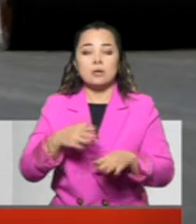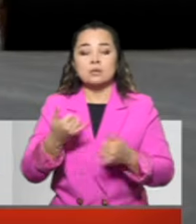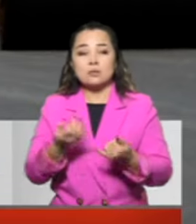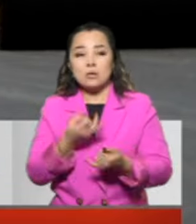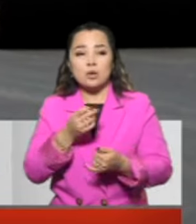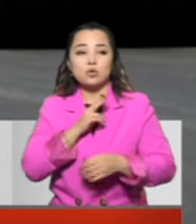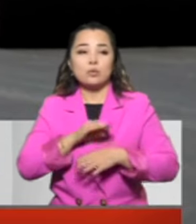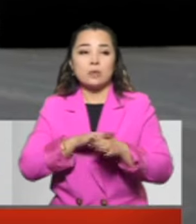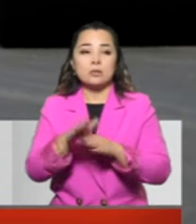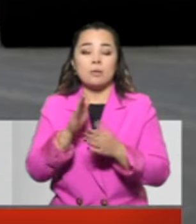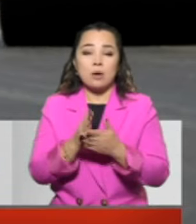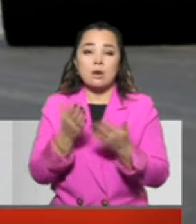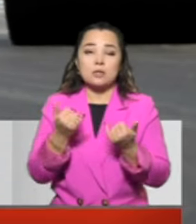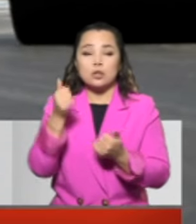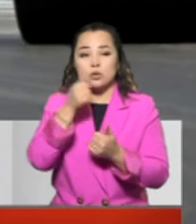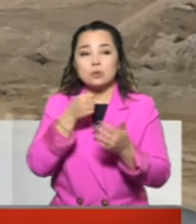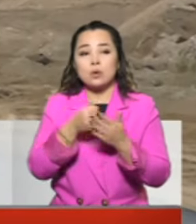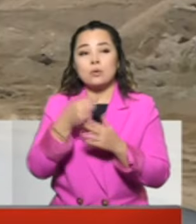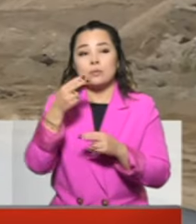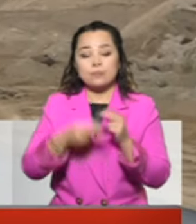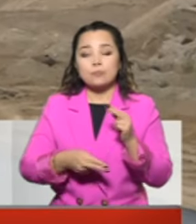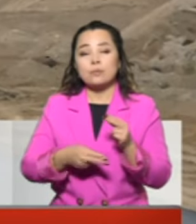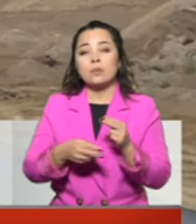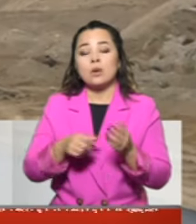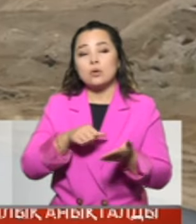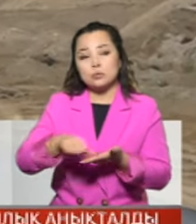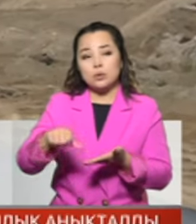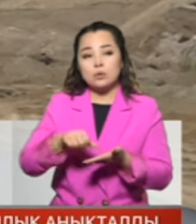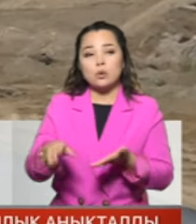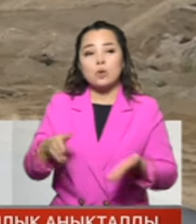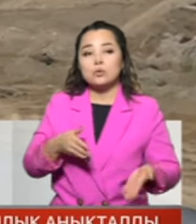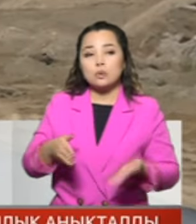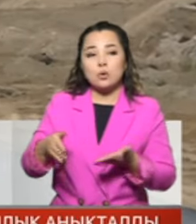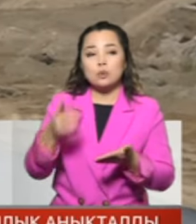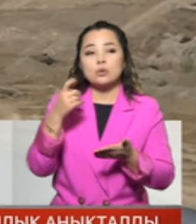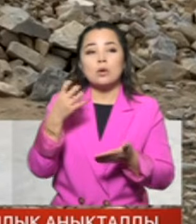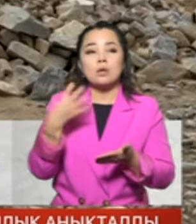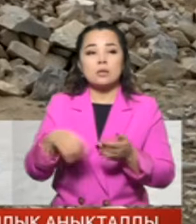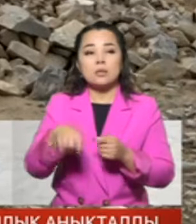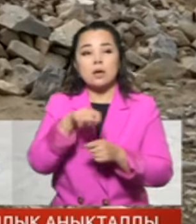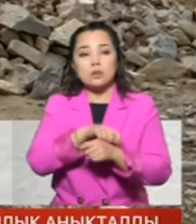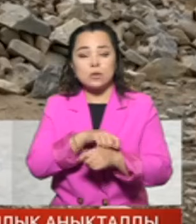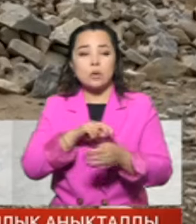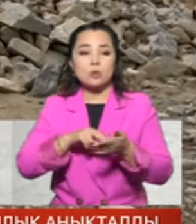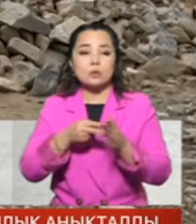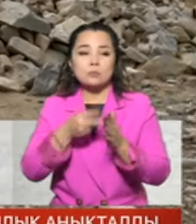тірлік жүріп жатыр. Өйткені жыл соңына дейін асфальт жолдың ұзындығын 140 шақырымға жеткізу